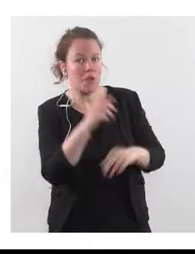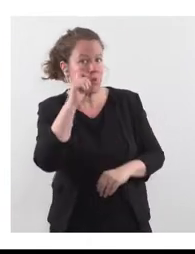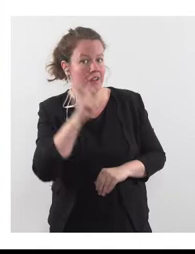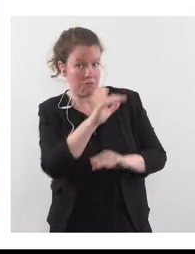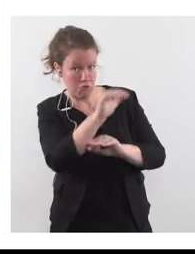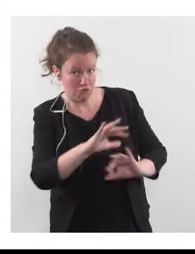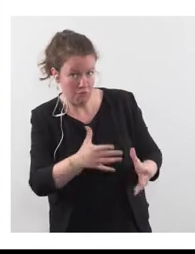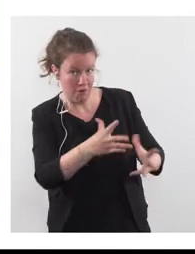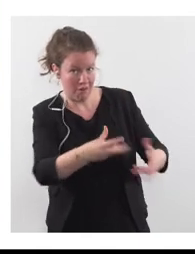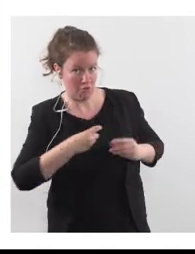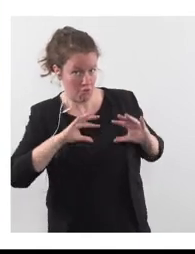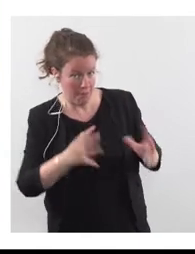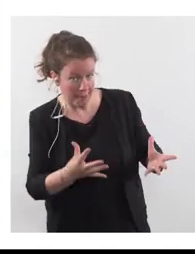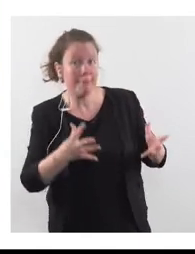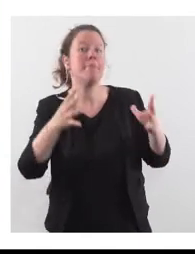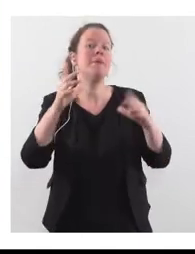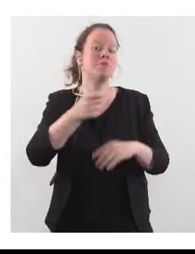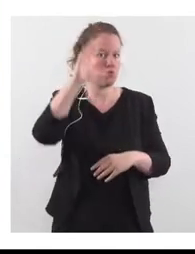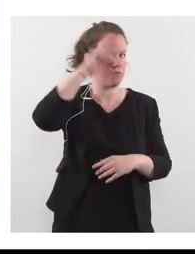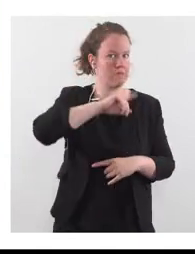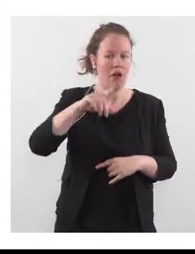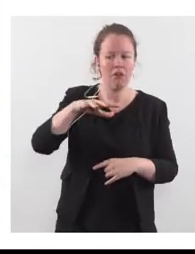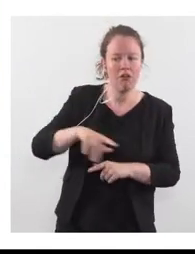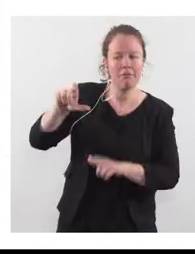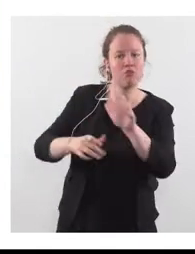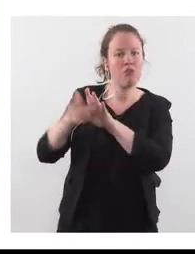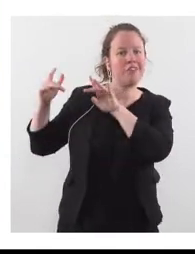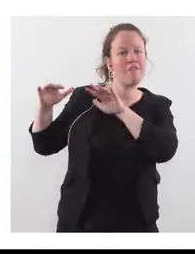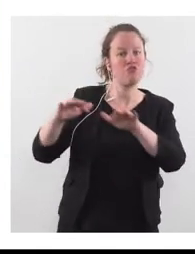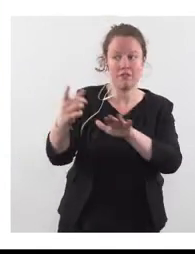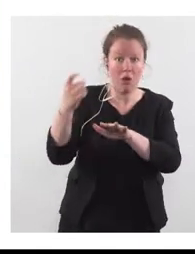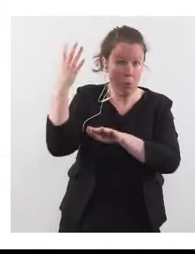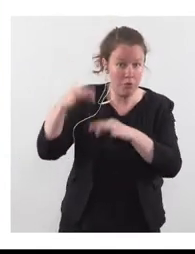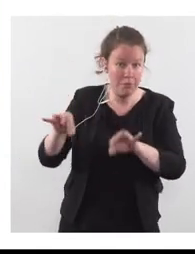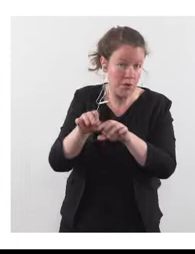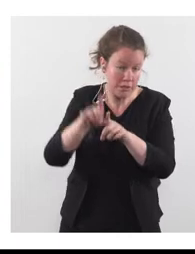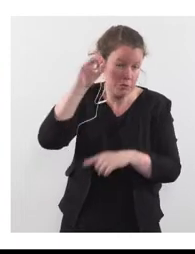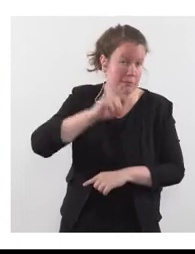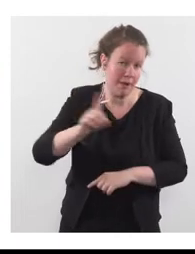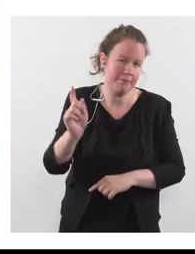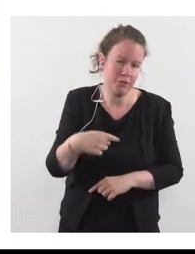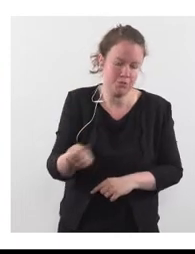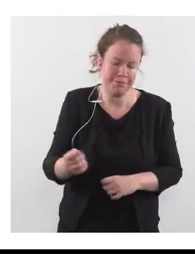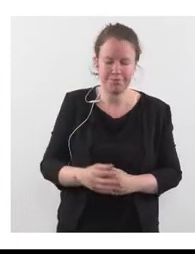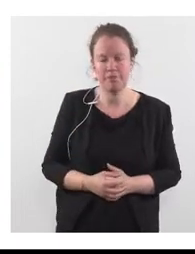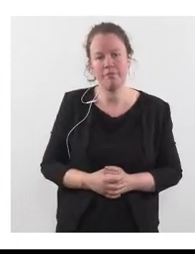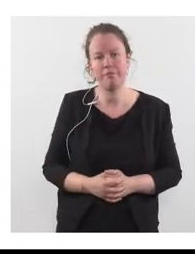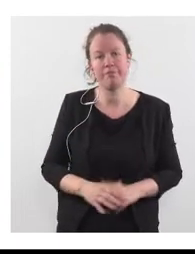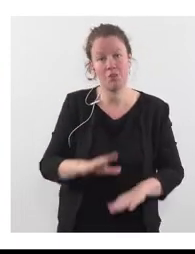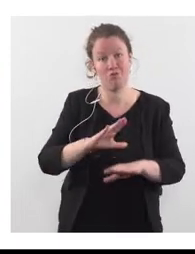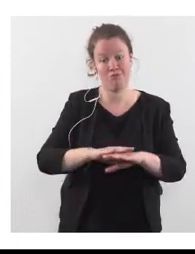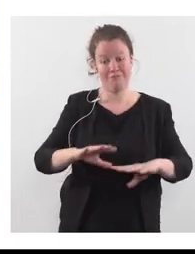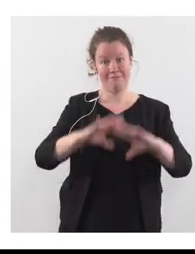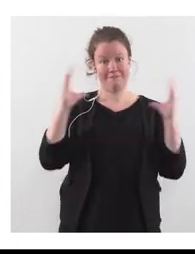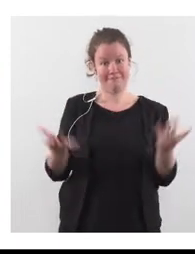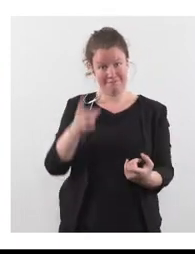et des libertés d'ailleurs de tous les autres réfugiés. Et ces questions, nous ne pouvons les traiter de façon efficace,